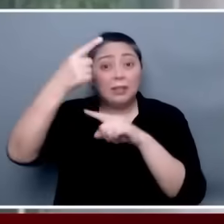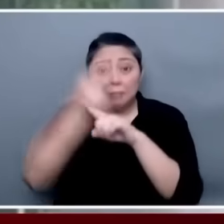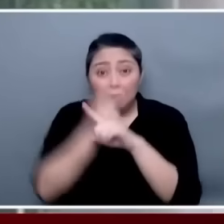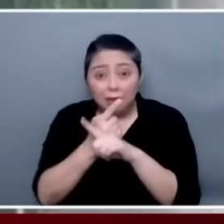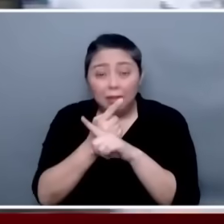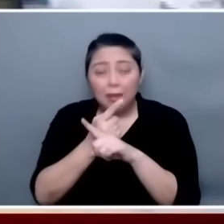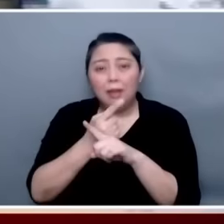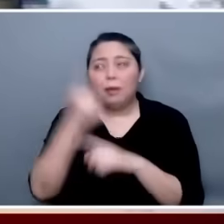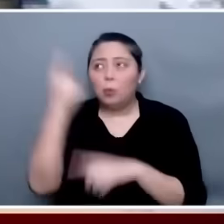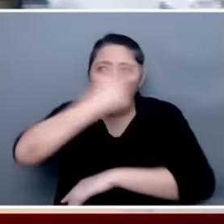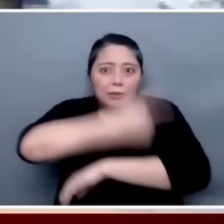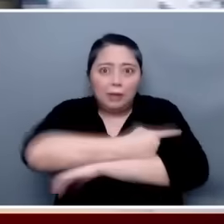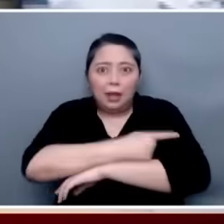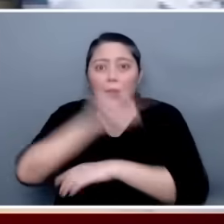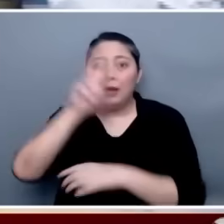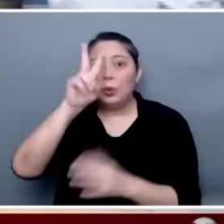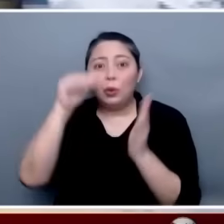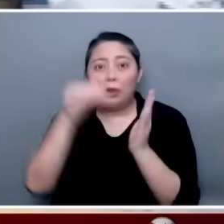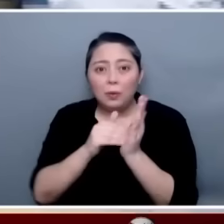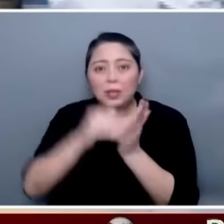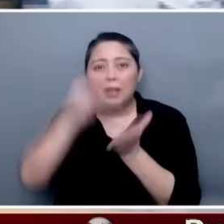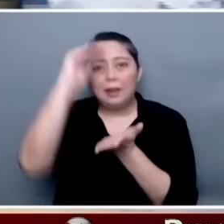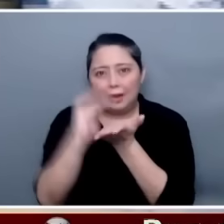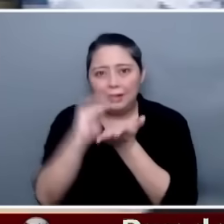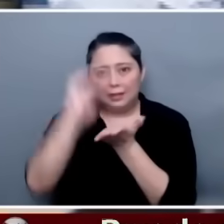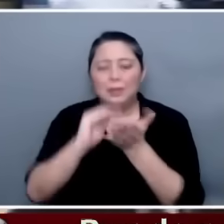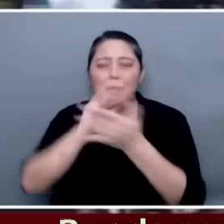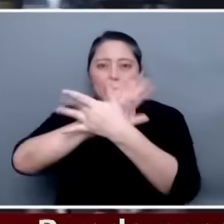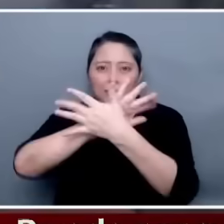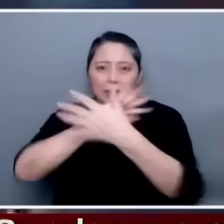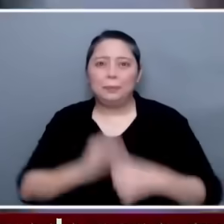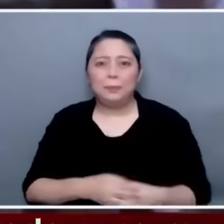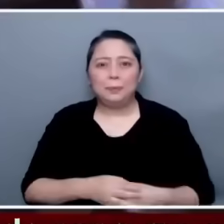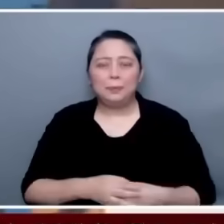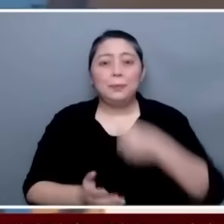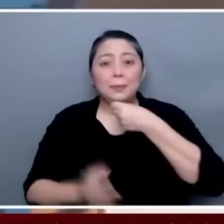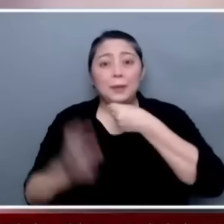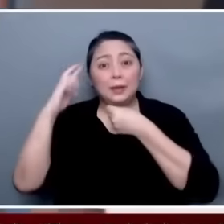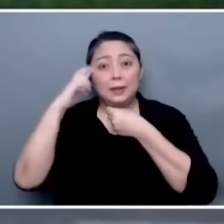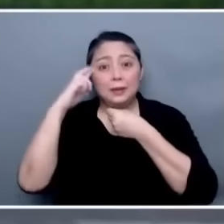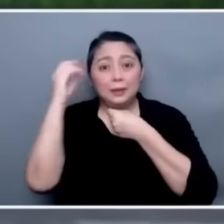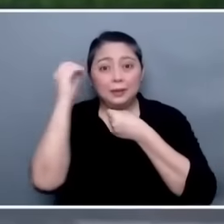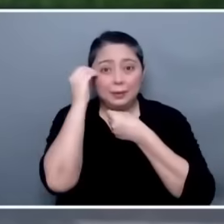araw. Rafael Bosano, ABS-CBN News.